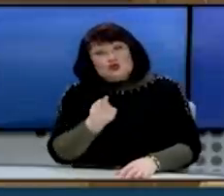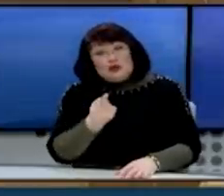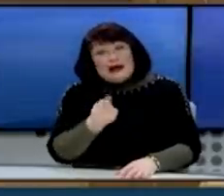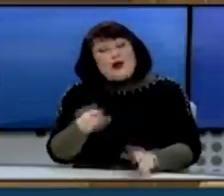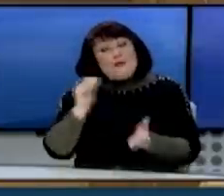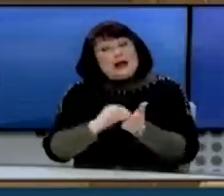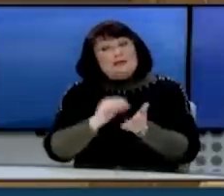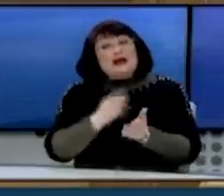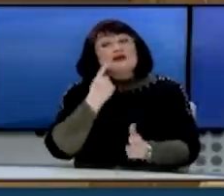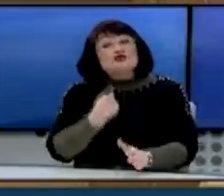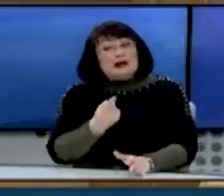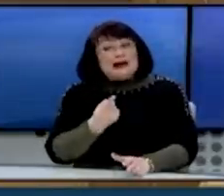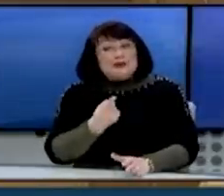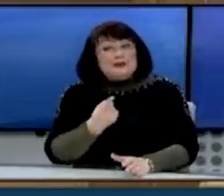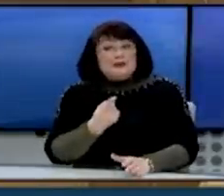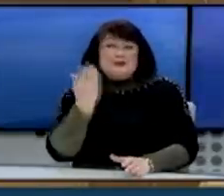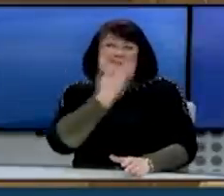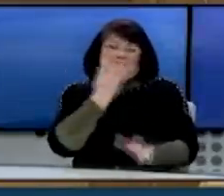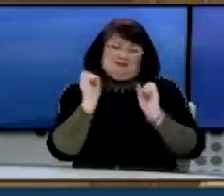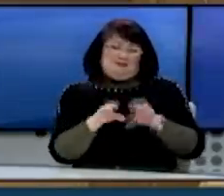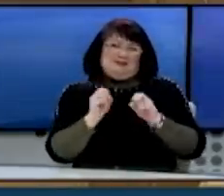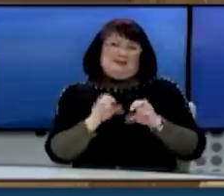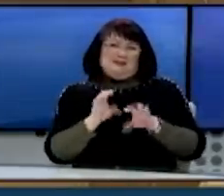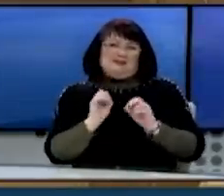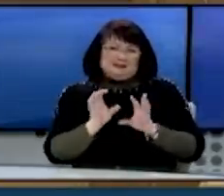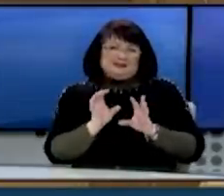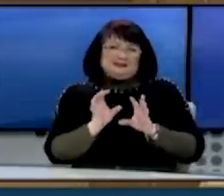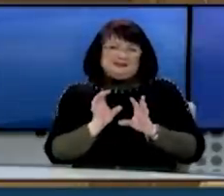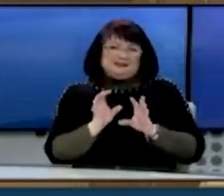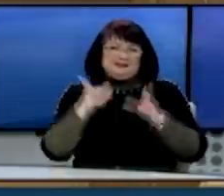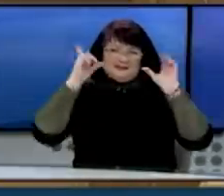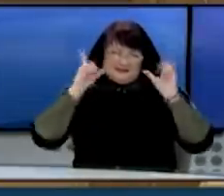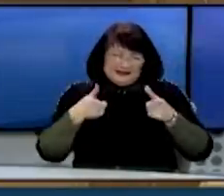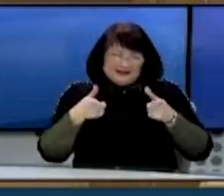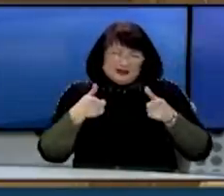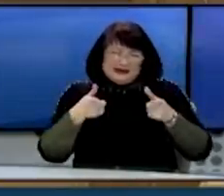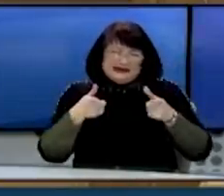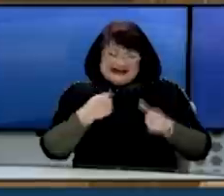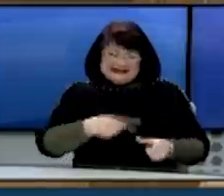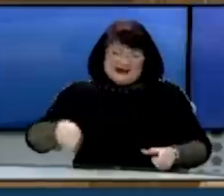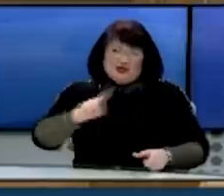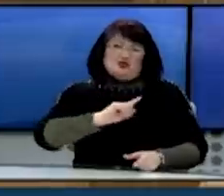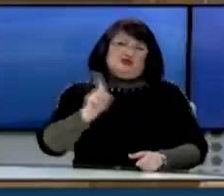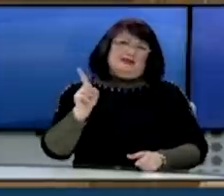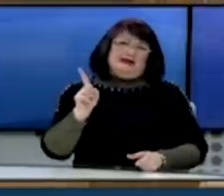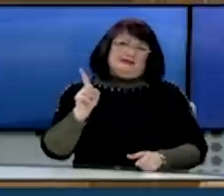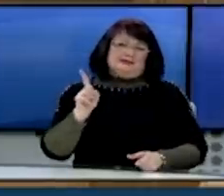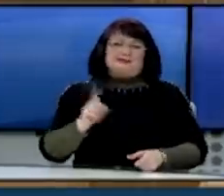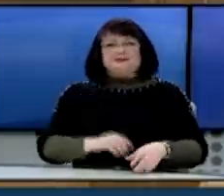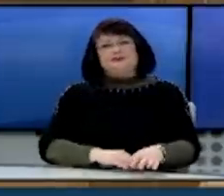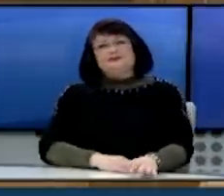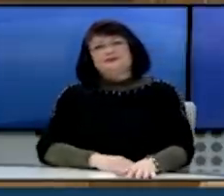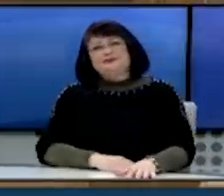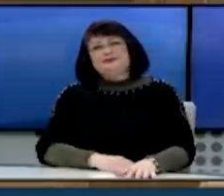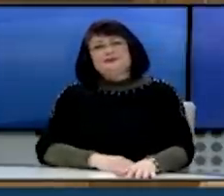να σας ξαναθυμίσουμε και κάτι. Μαθήματα πραγματικής δημοκρατίας και συμμετοχής σε όλους μπορούν να δώσουν